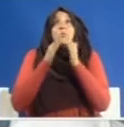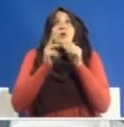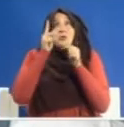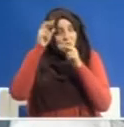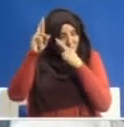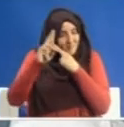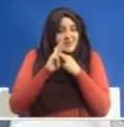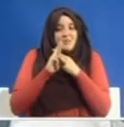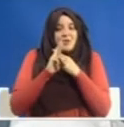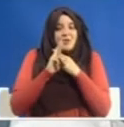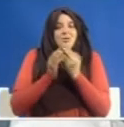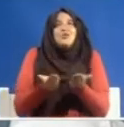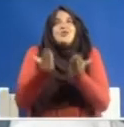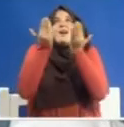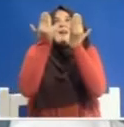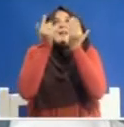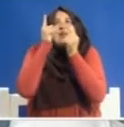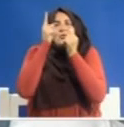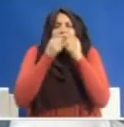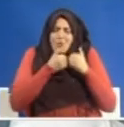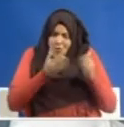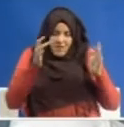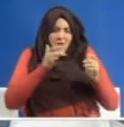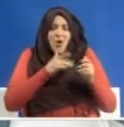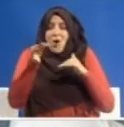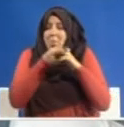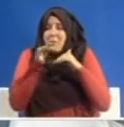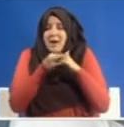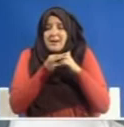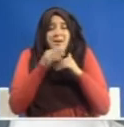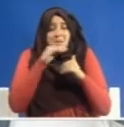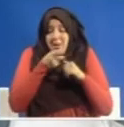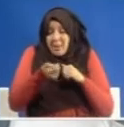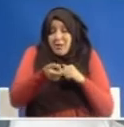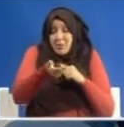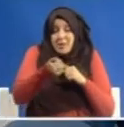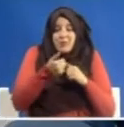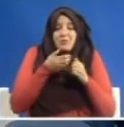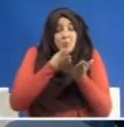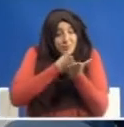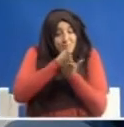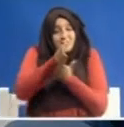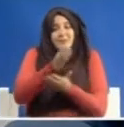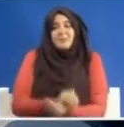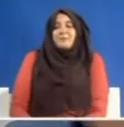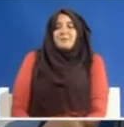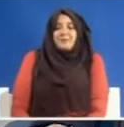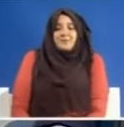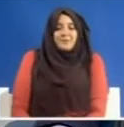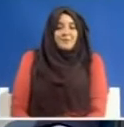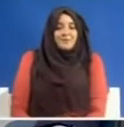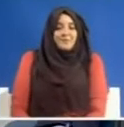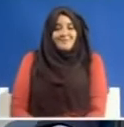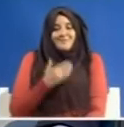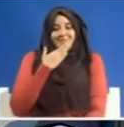عز وجل أن يحبب إليه الإيمان عاجلا لا أجلا، وأن يهديه إلى سواء السبيل. أمين يا رب العالمين. شكرا